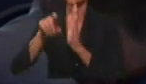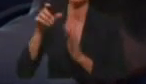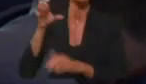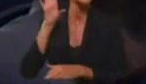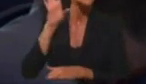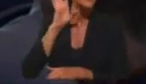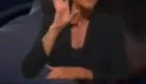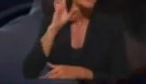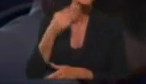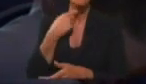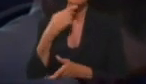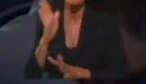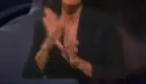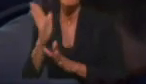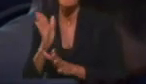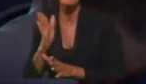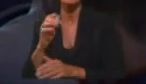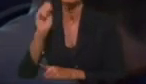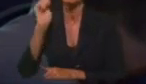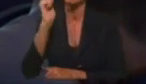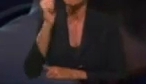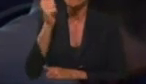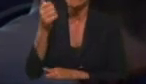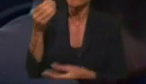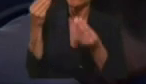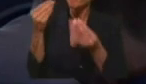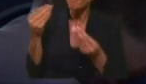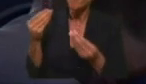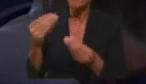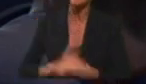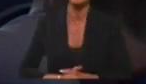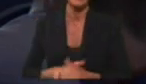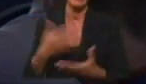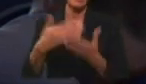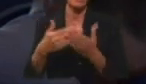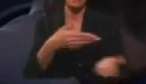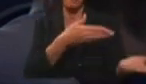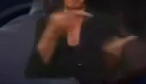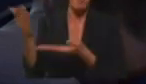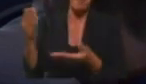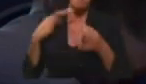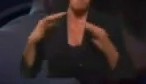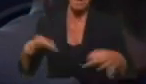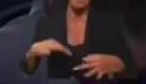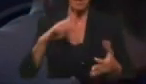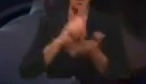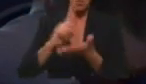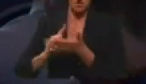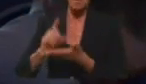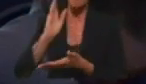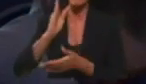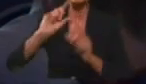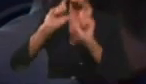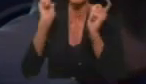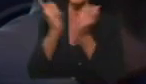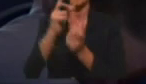przysługiwać się głosowi Państwa, wybitnych ekspertów w tej dziedzinie, bo Państwa sukces będzie tak naprawdę sukcesem całej